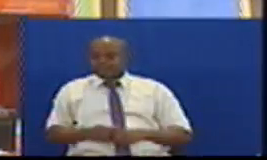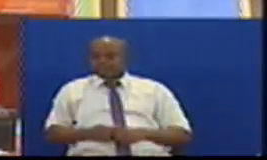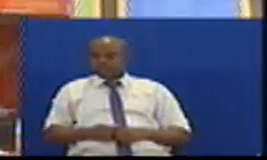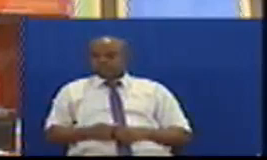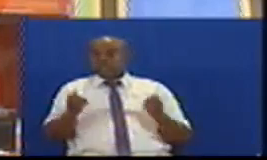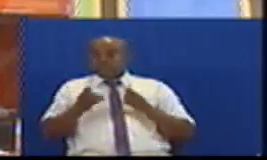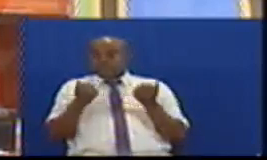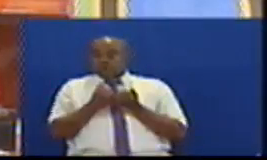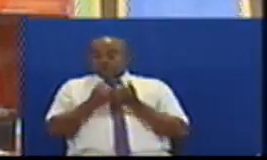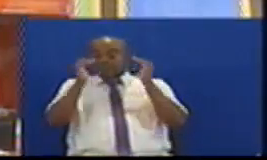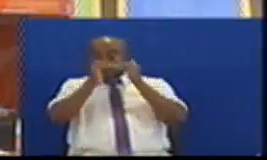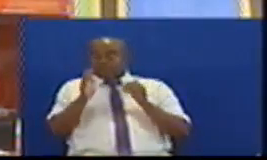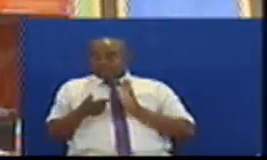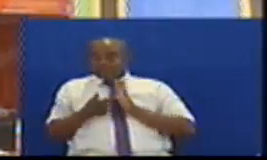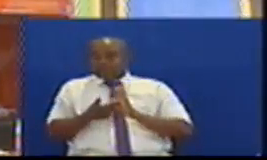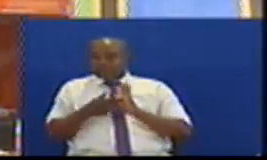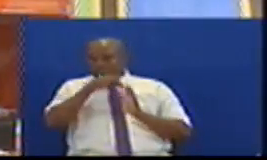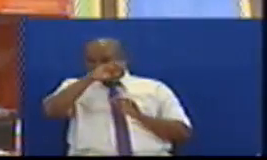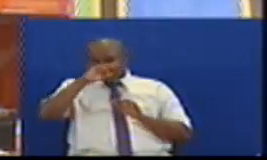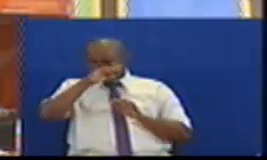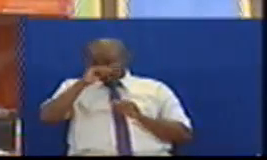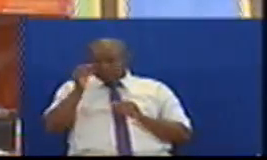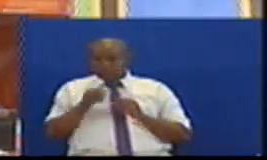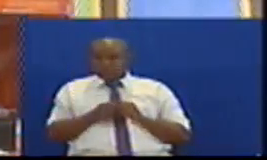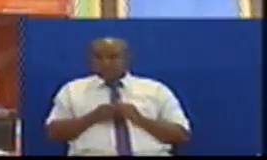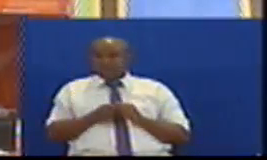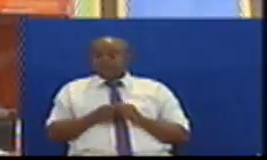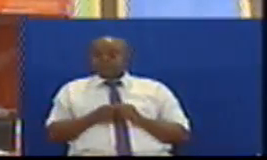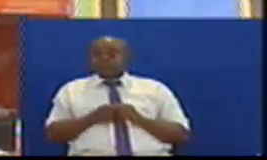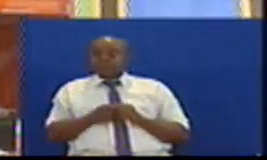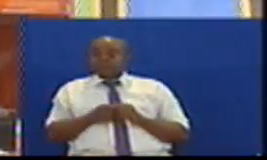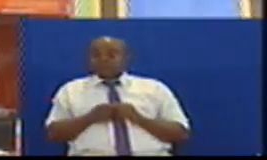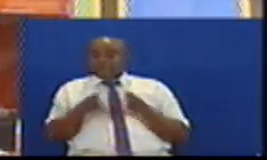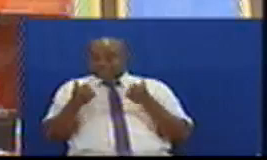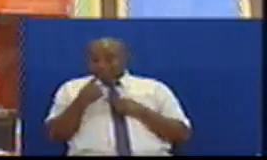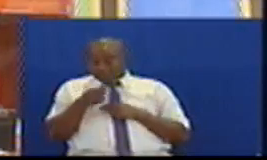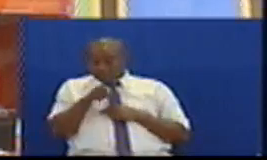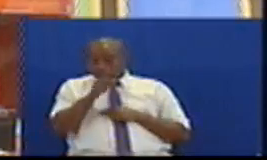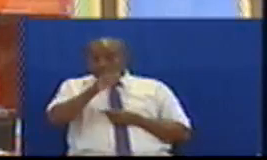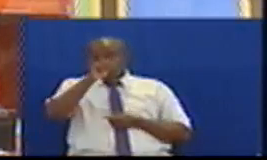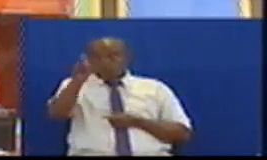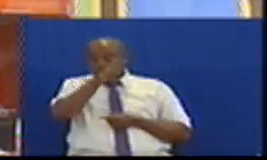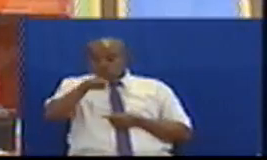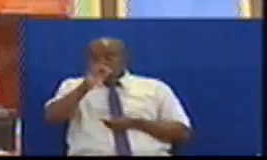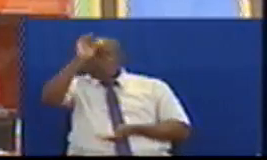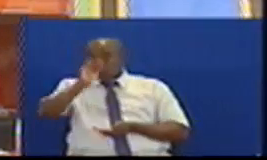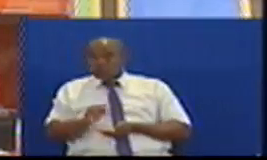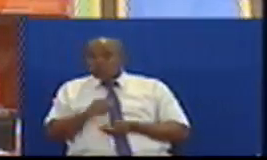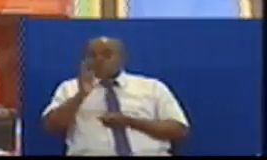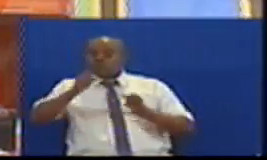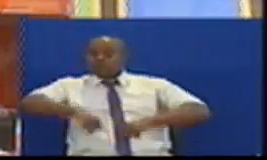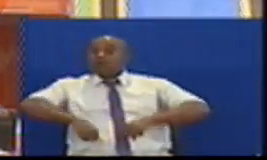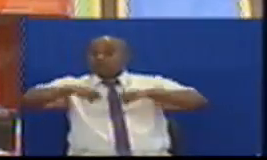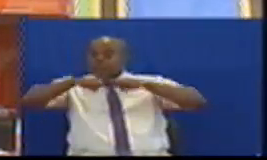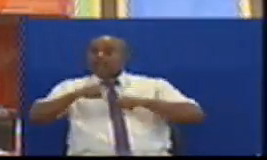mahala ambapo kama itatokea kwenye ngazi fulani jambo fulani halikuamriwa vizuri ama lionekana kuna kasoro, basi ipo mamlaka ya